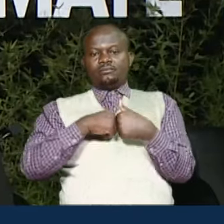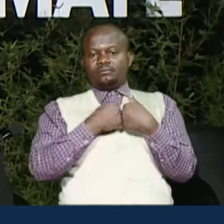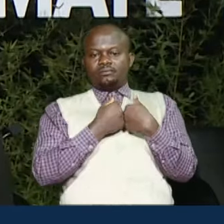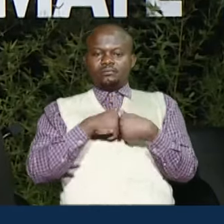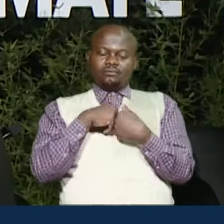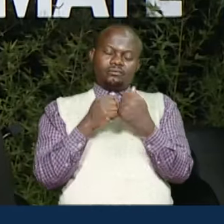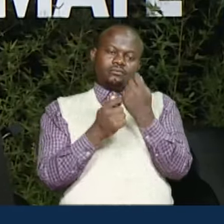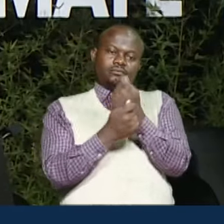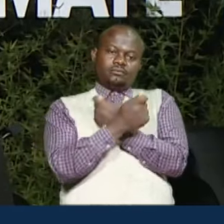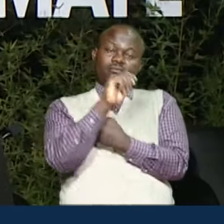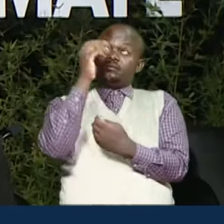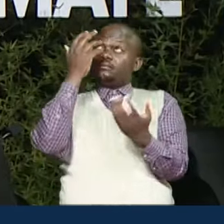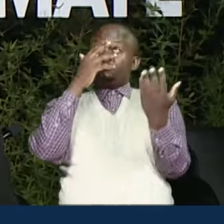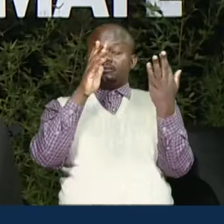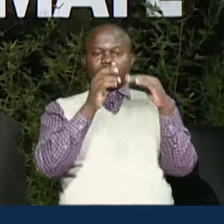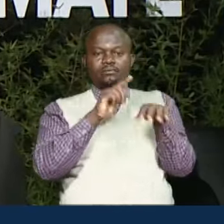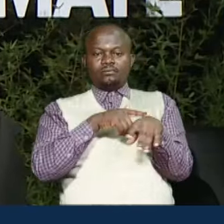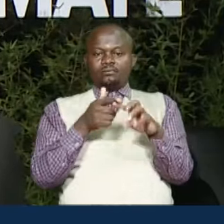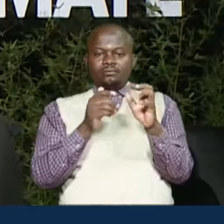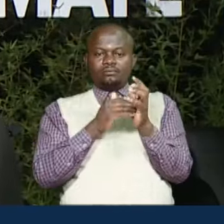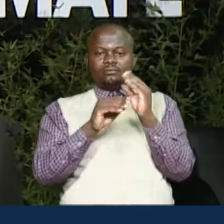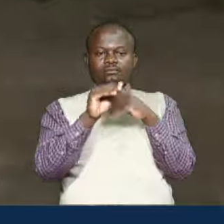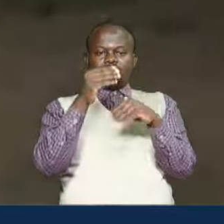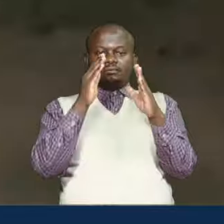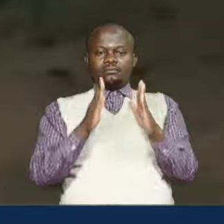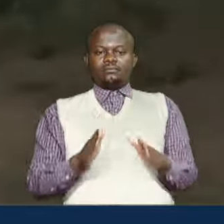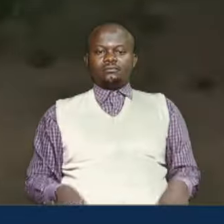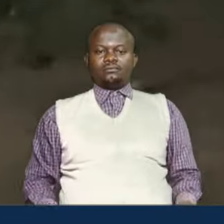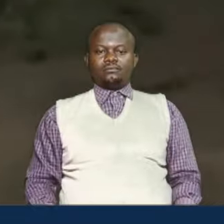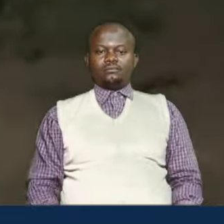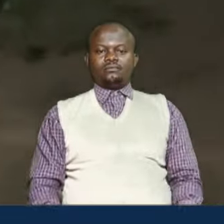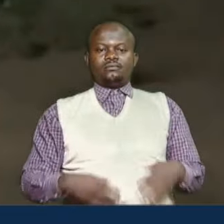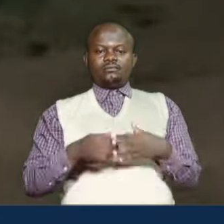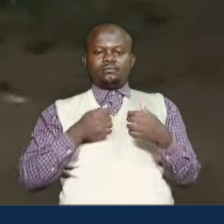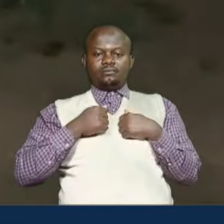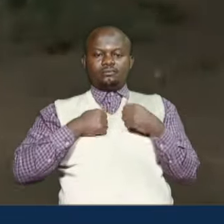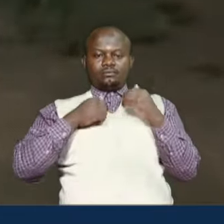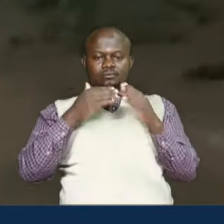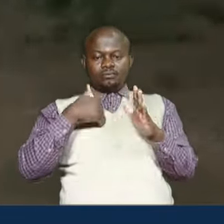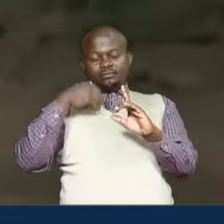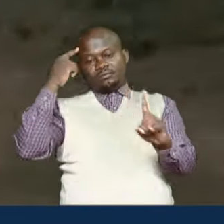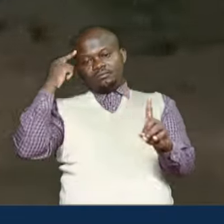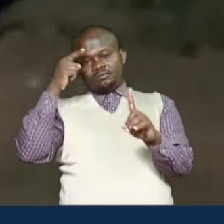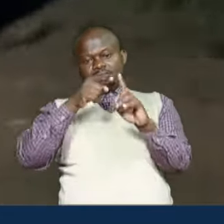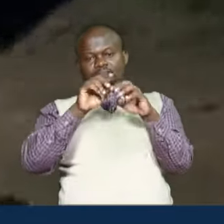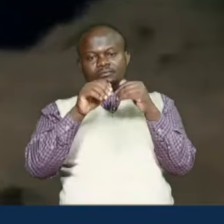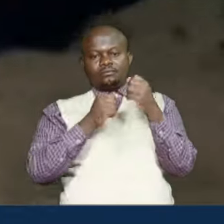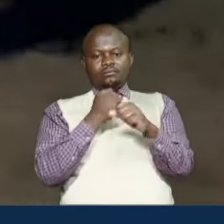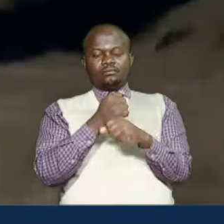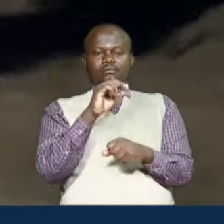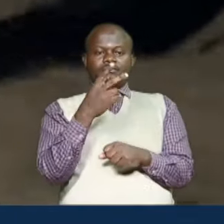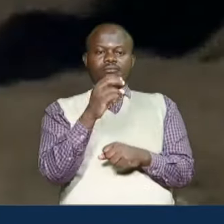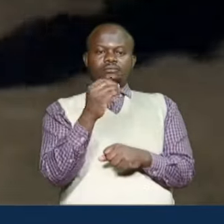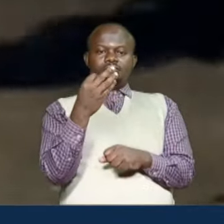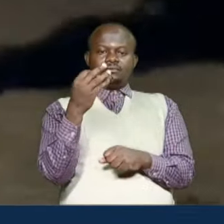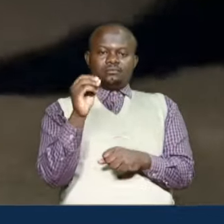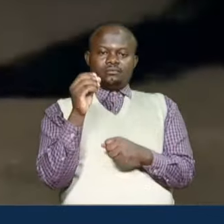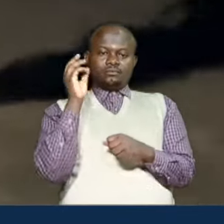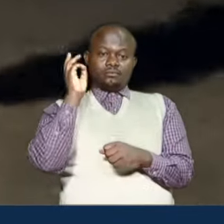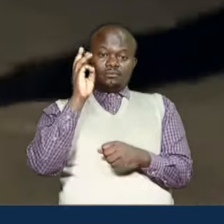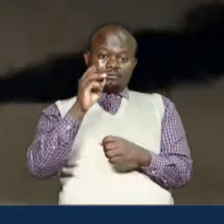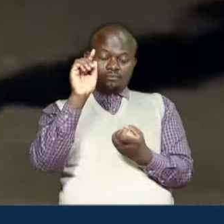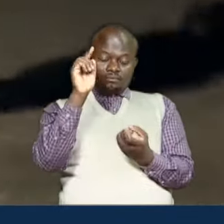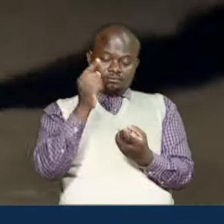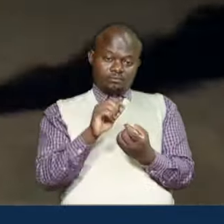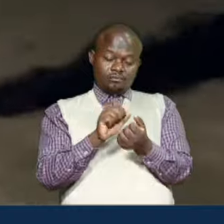n'ingaruka z'imihindagurikire y'ibihe, yewe n'isoko rya karubone. U Rwanda rufite intego y'uko mu mwaka wa 2030 ruzaba rwagabanyije imyuka